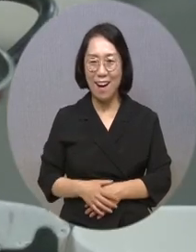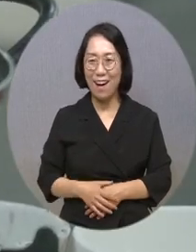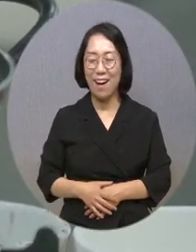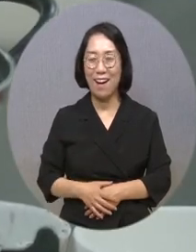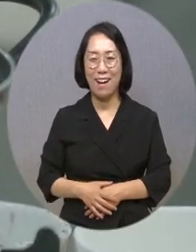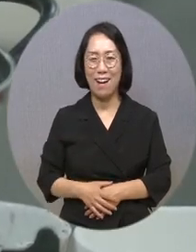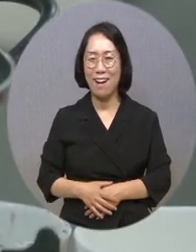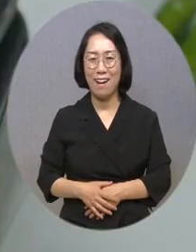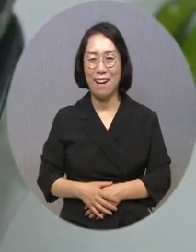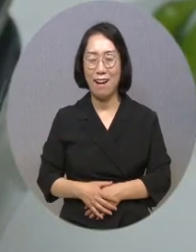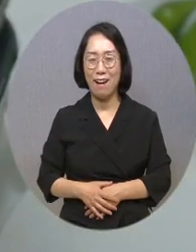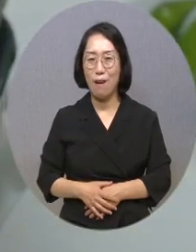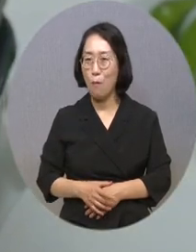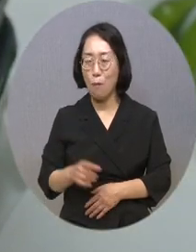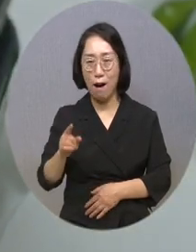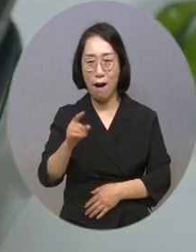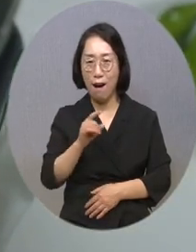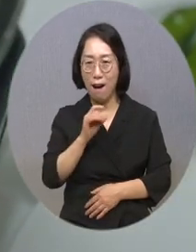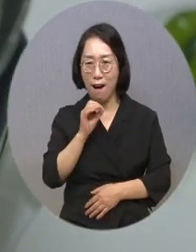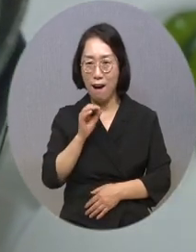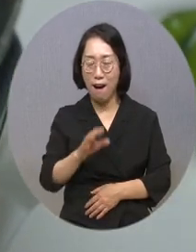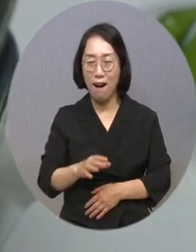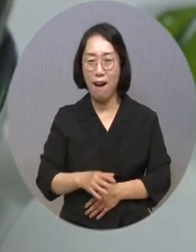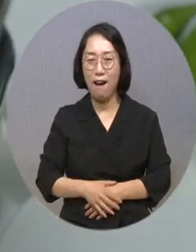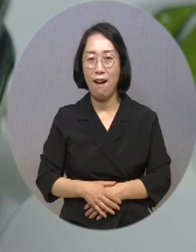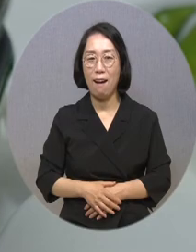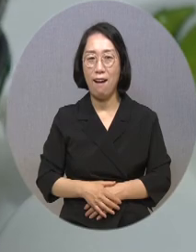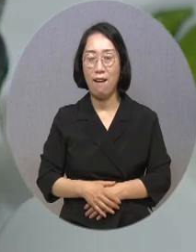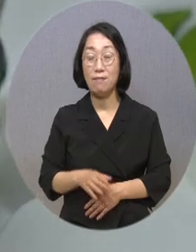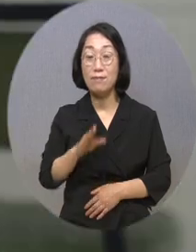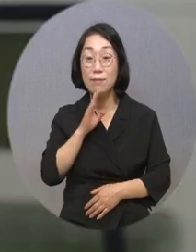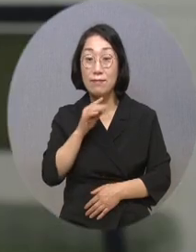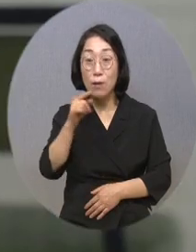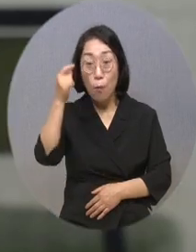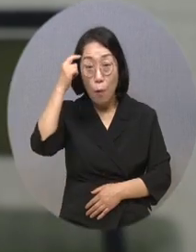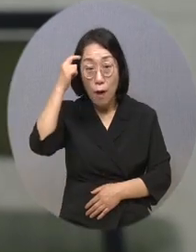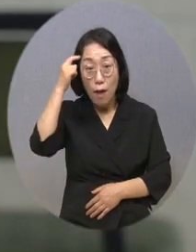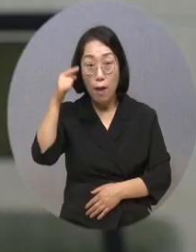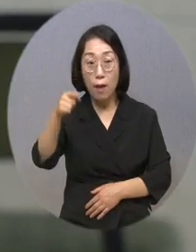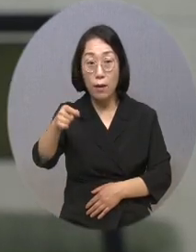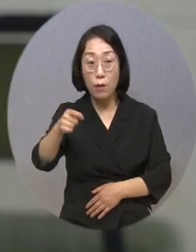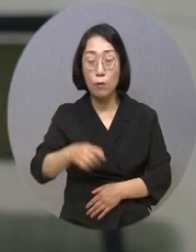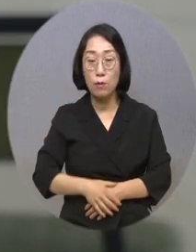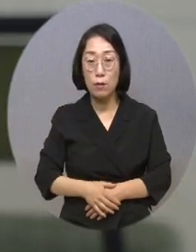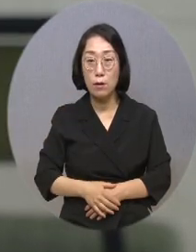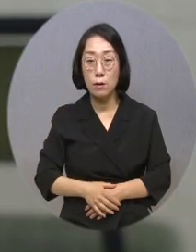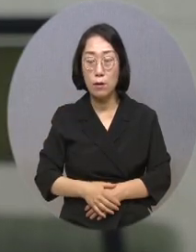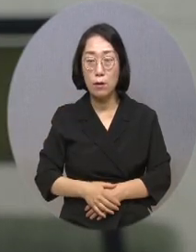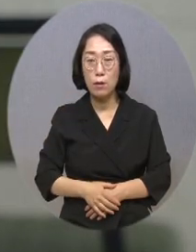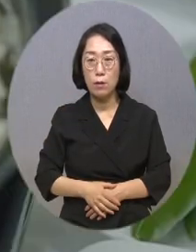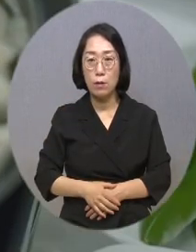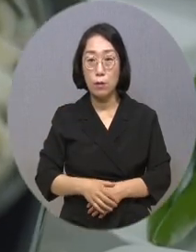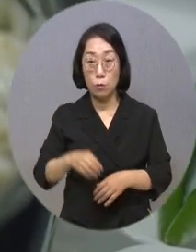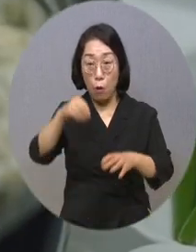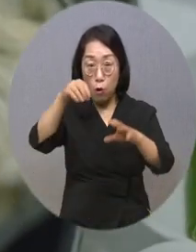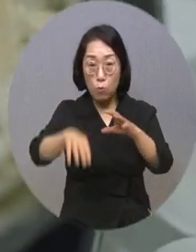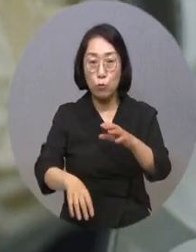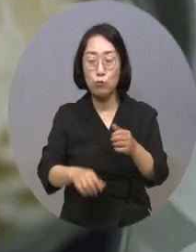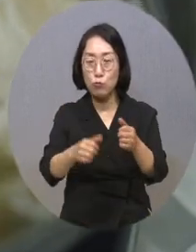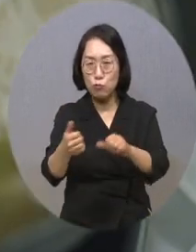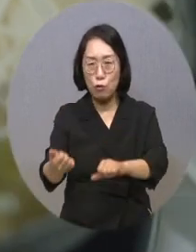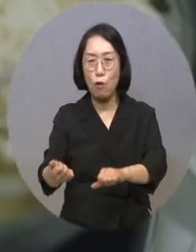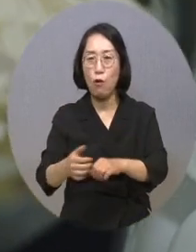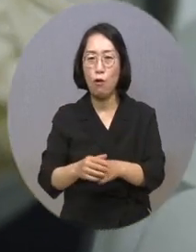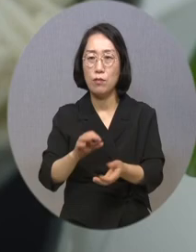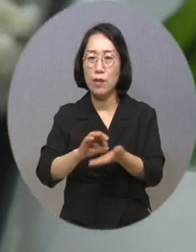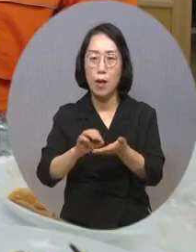와. 어림도 없지. 어림도 없지. 그래도 내 말이 한 말이 더. 왜냐면 이거를 물에, 민물에 넣으면 죽어. 아. 쓸 수가 없어.